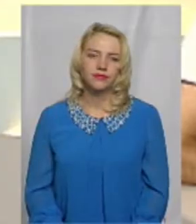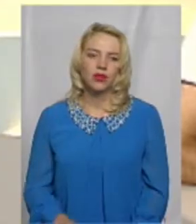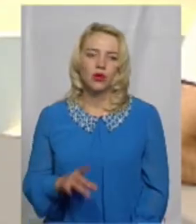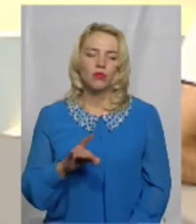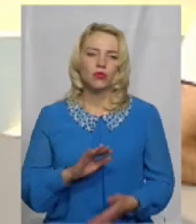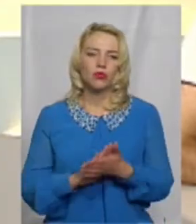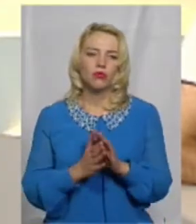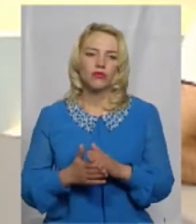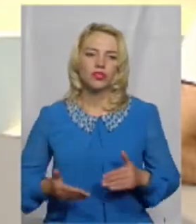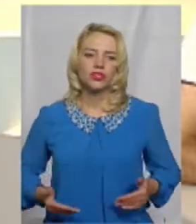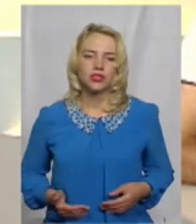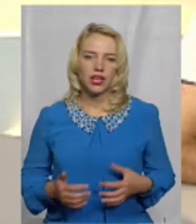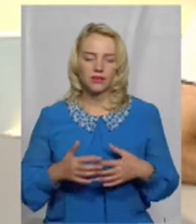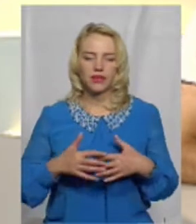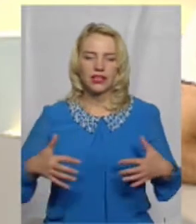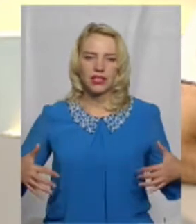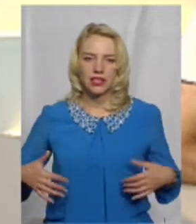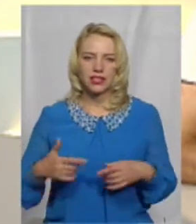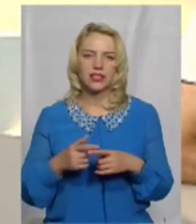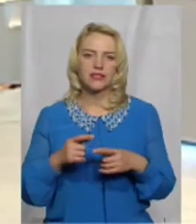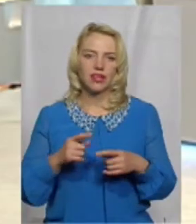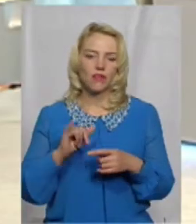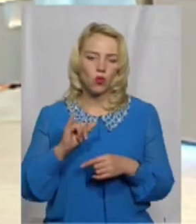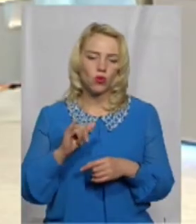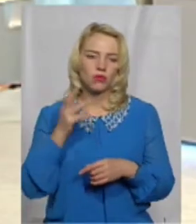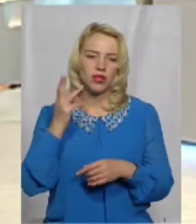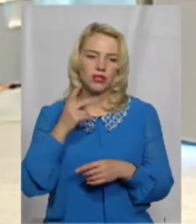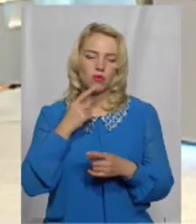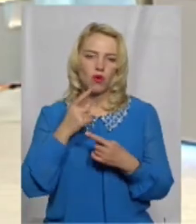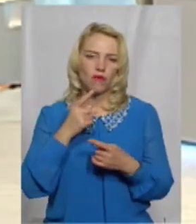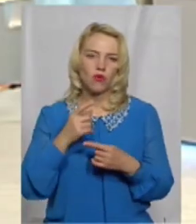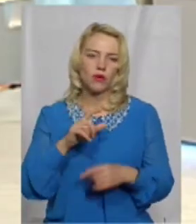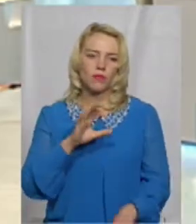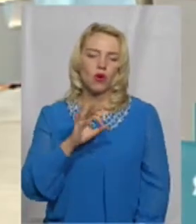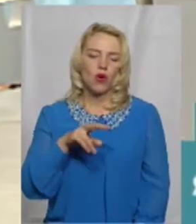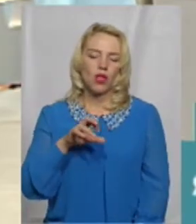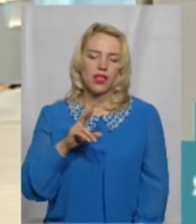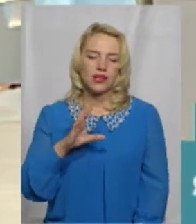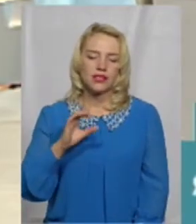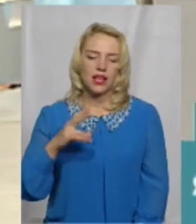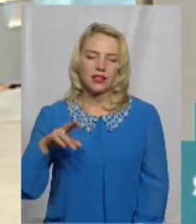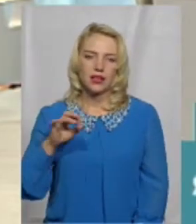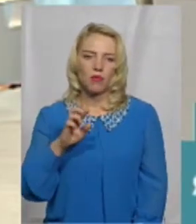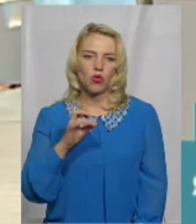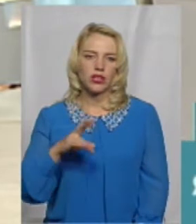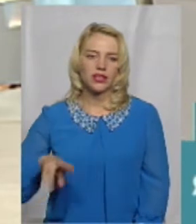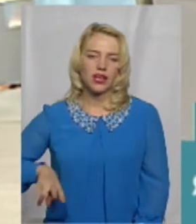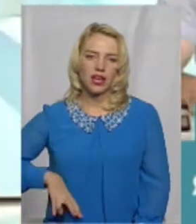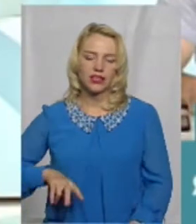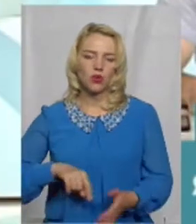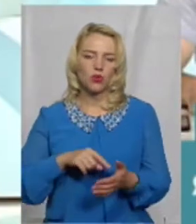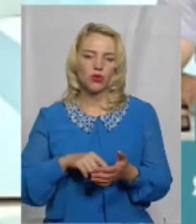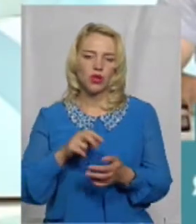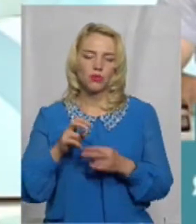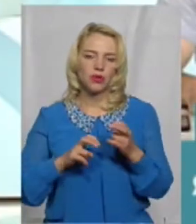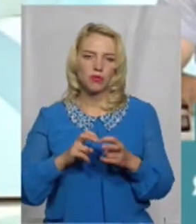Про умови життя диких звірів у Хмельницькому поговоримо разом із Олександром Бондарчуком, директором комунального підприємства «Парки і